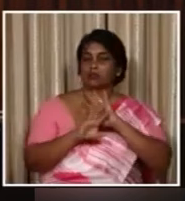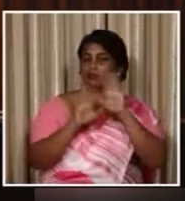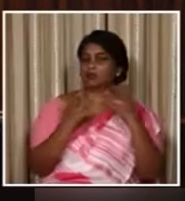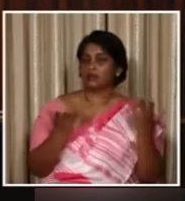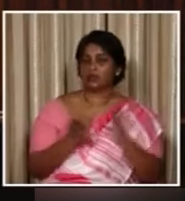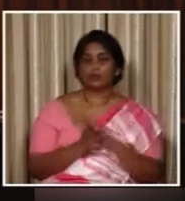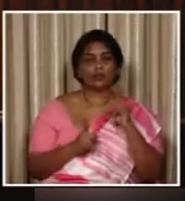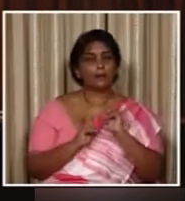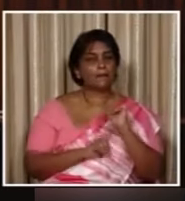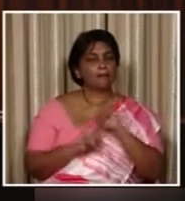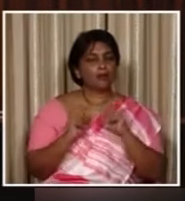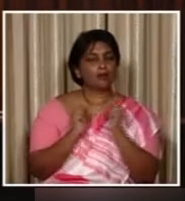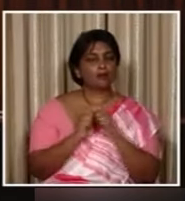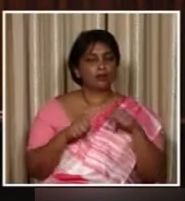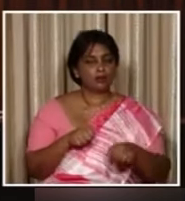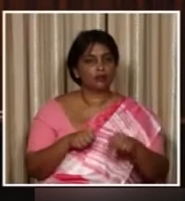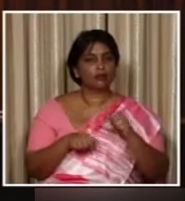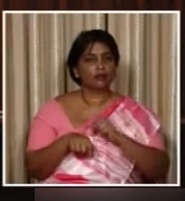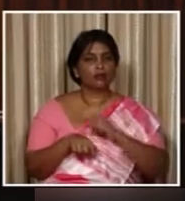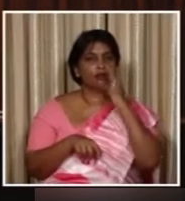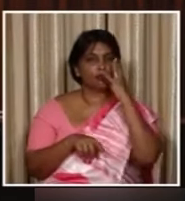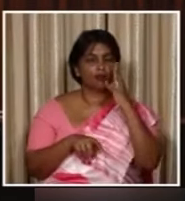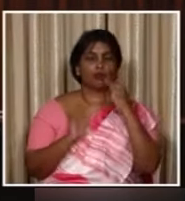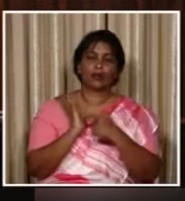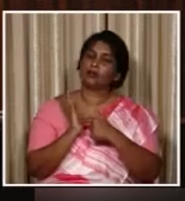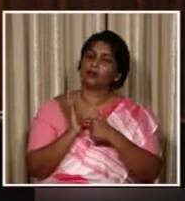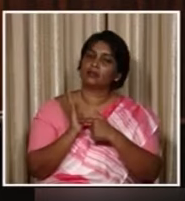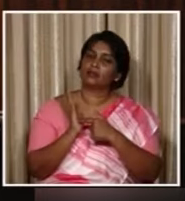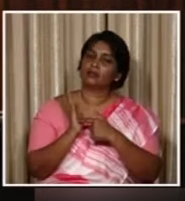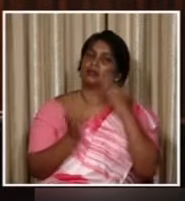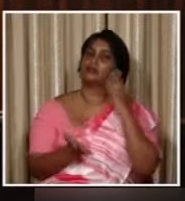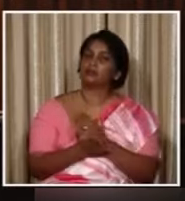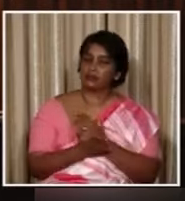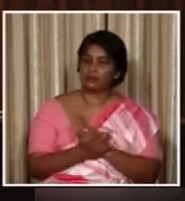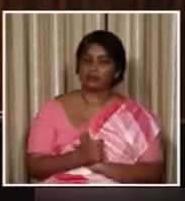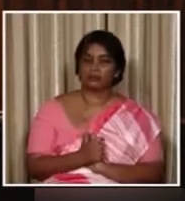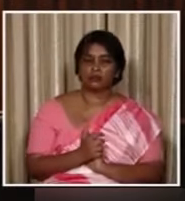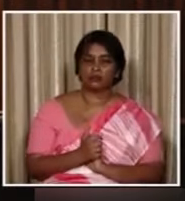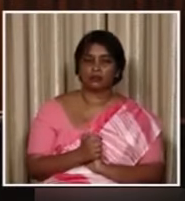නැත එම නිසා පාර්ලිමේන්තුවේ කටයුතු අද දින පස්වරු 4 දක්වා තාවකාලිකව අත්හිටවනු ලැබේ